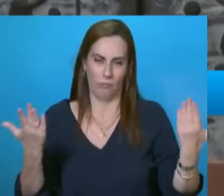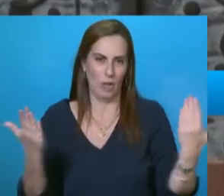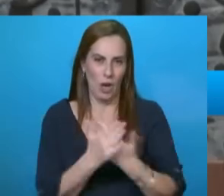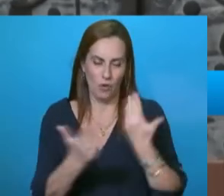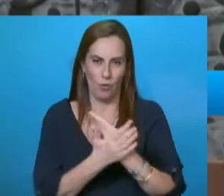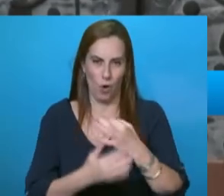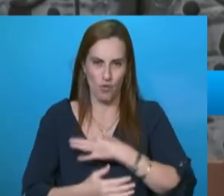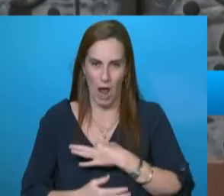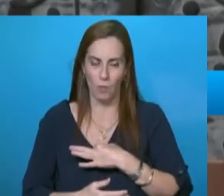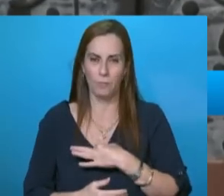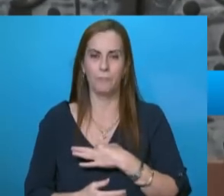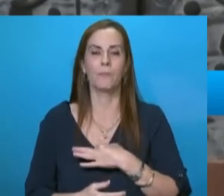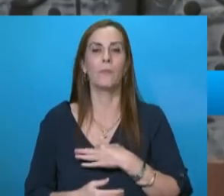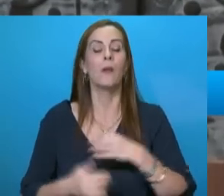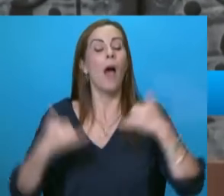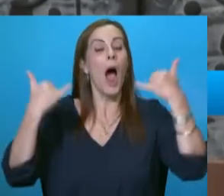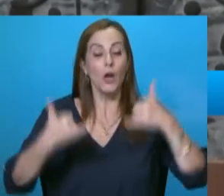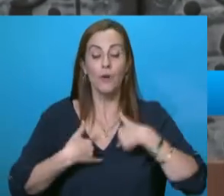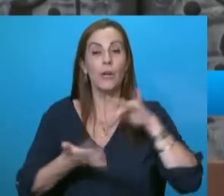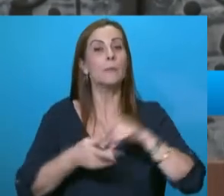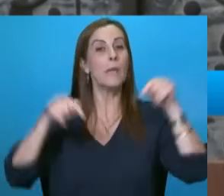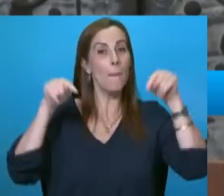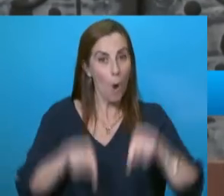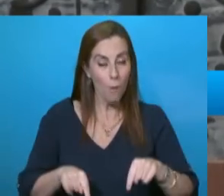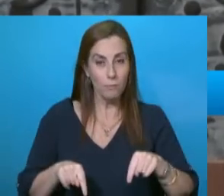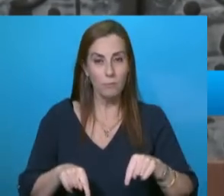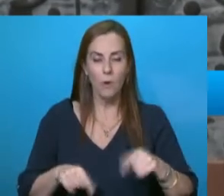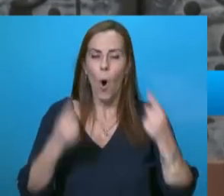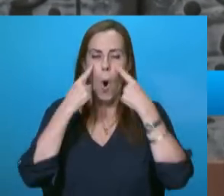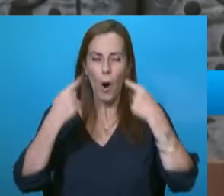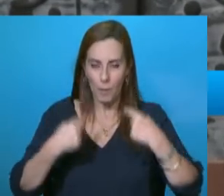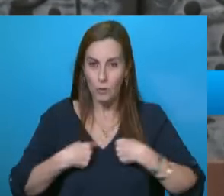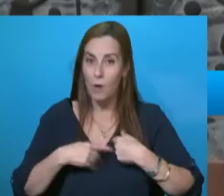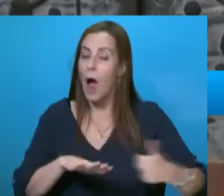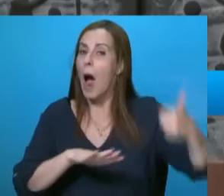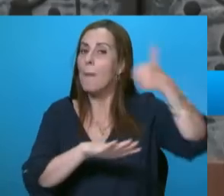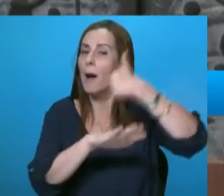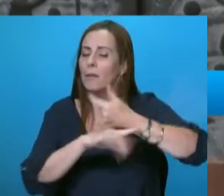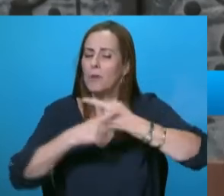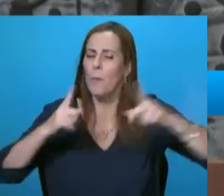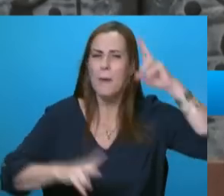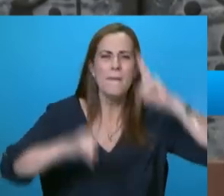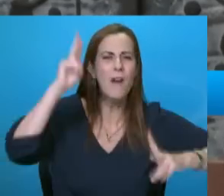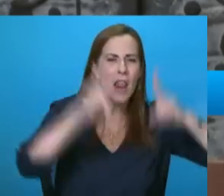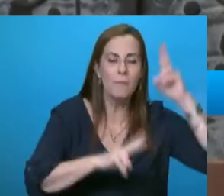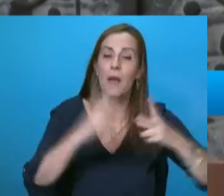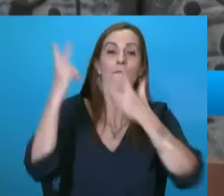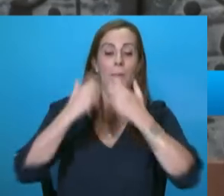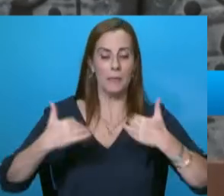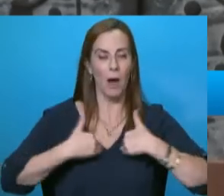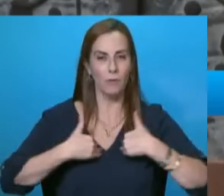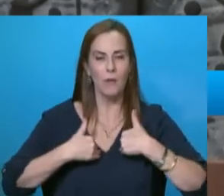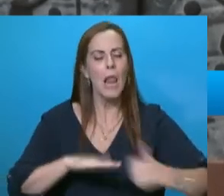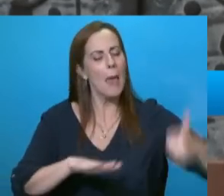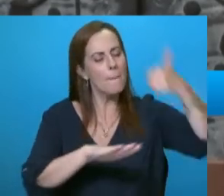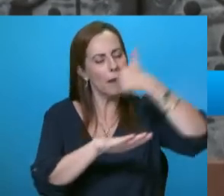ובשעה הזו שאנו עומדים כאן, מביטים בנו המנהלים בתעשיות השונות ומצפים מאיתנו למנהיגות